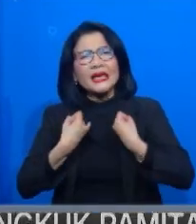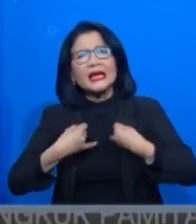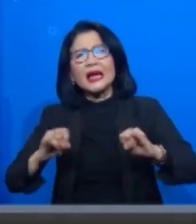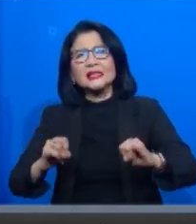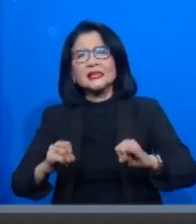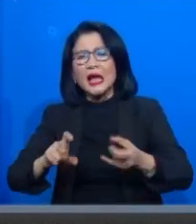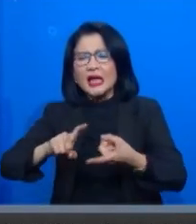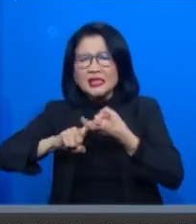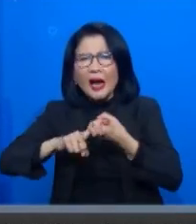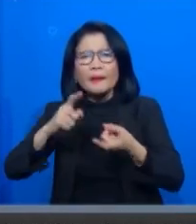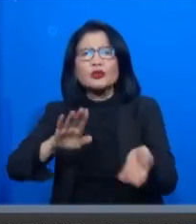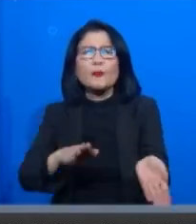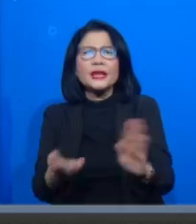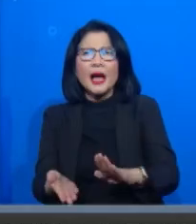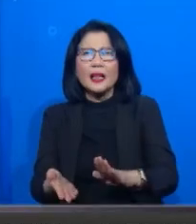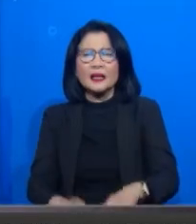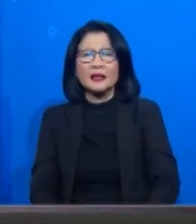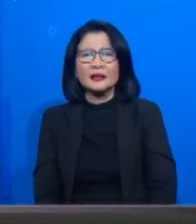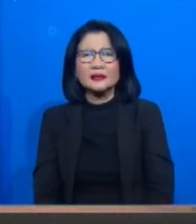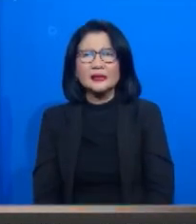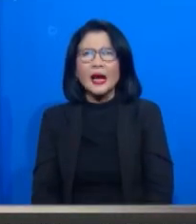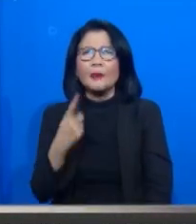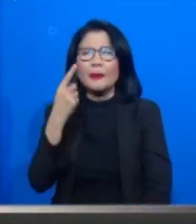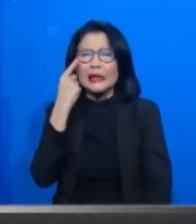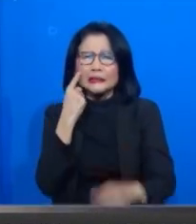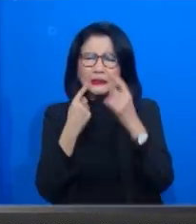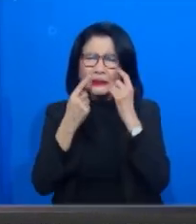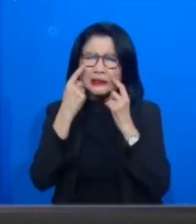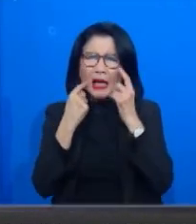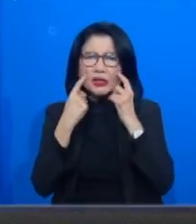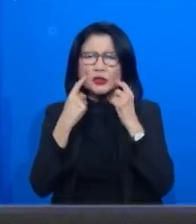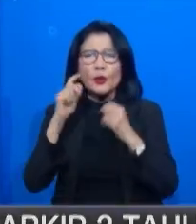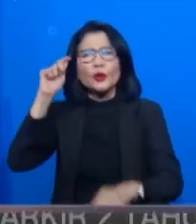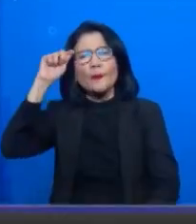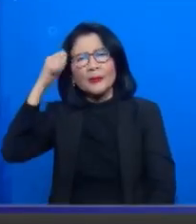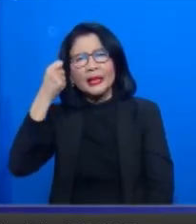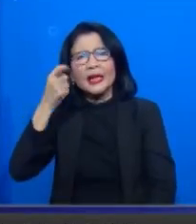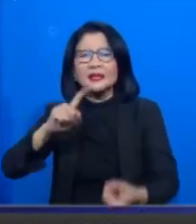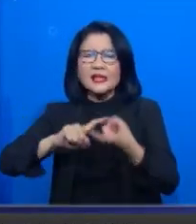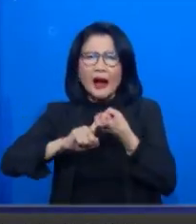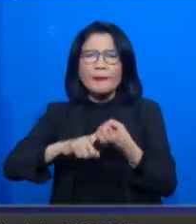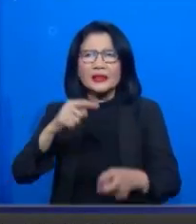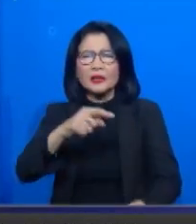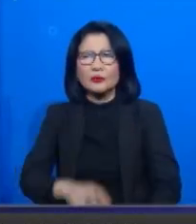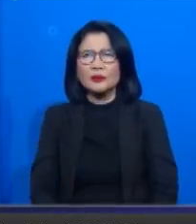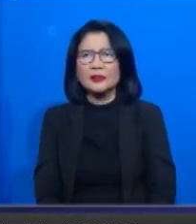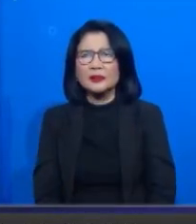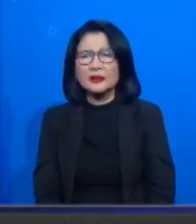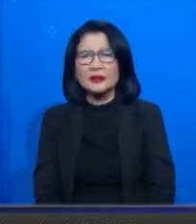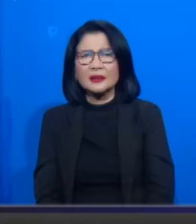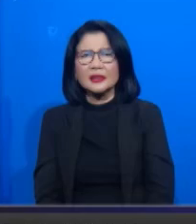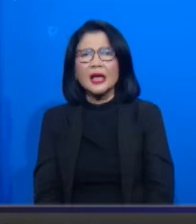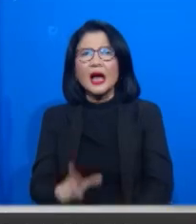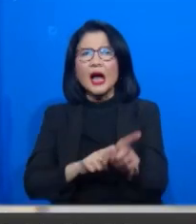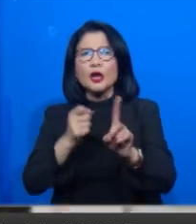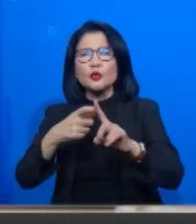sahabatnya. Bahkan Yuka masih terisak saat diajak mengenang sosok sahabatnya itu. Yuka dan korban